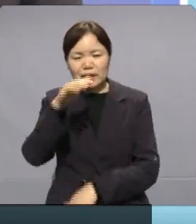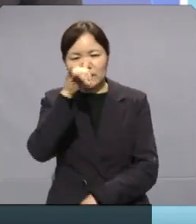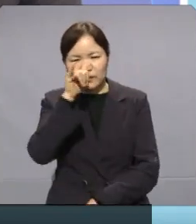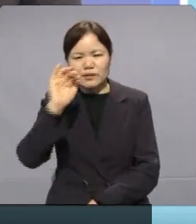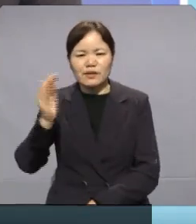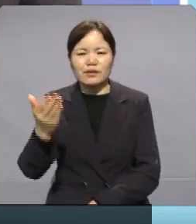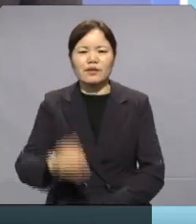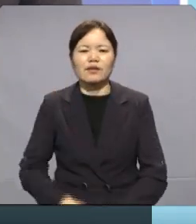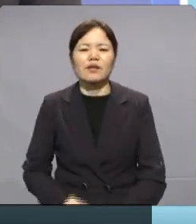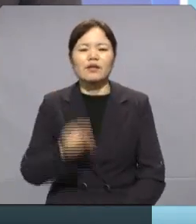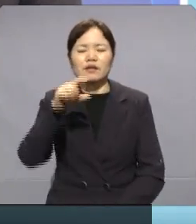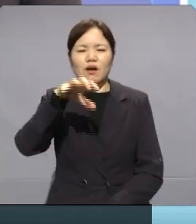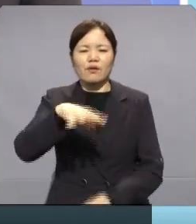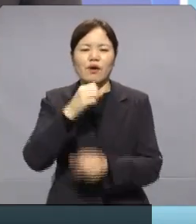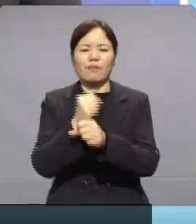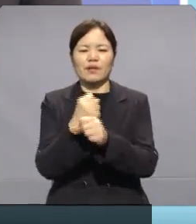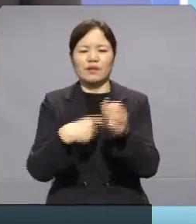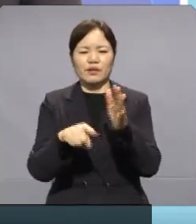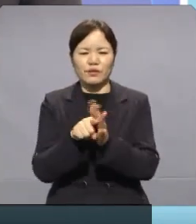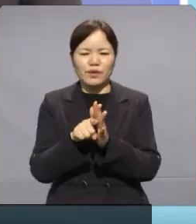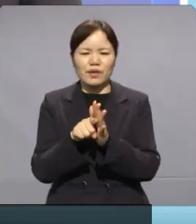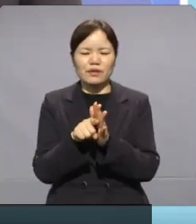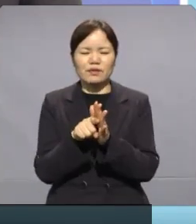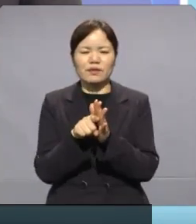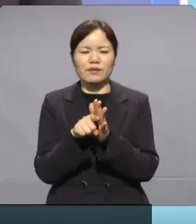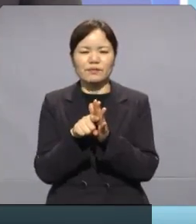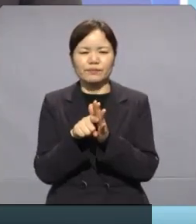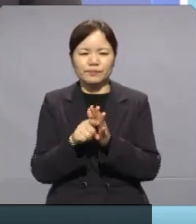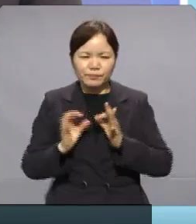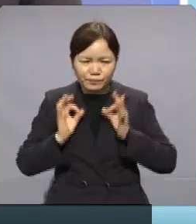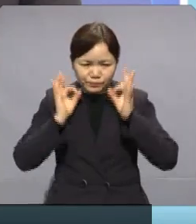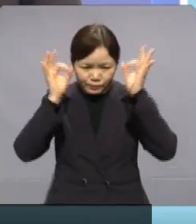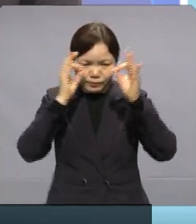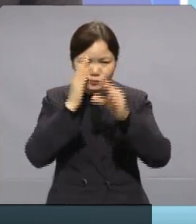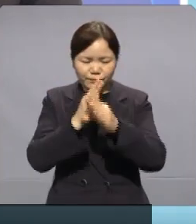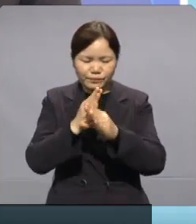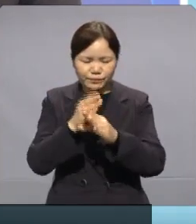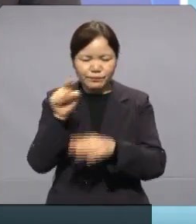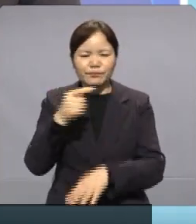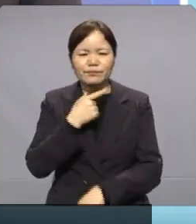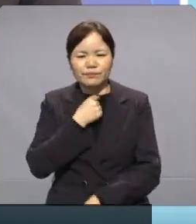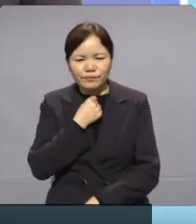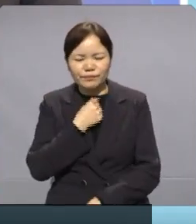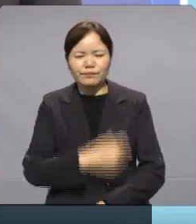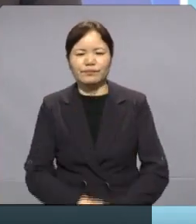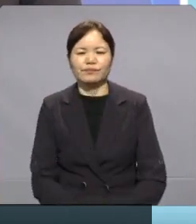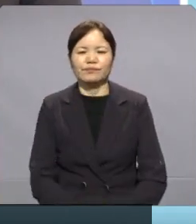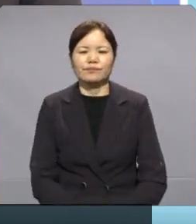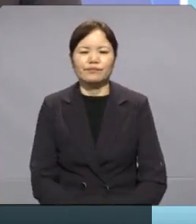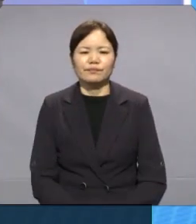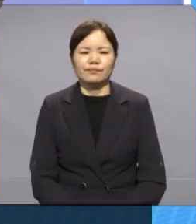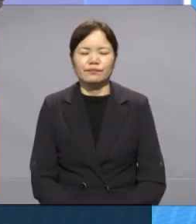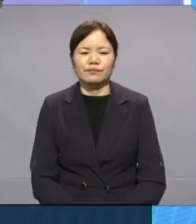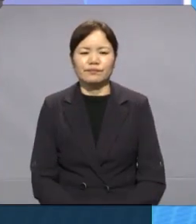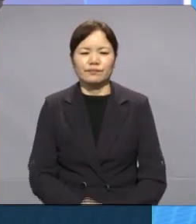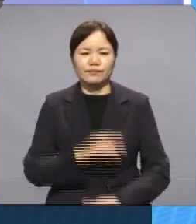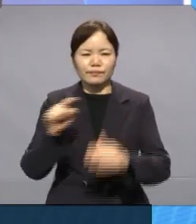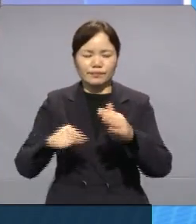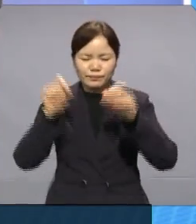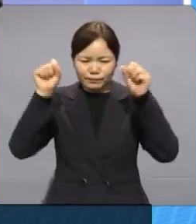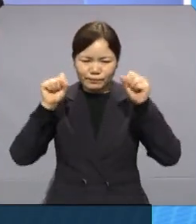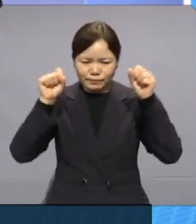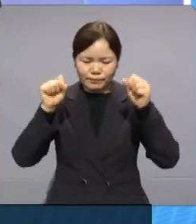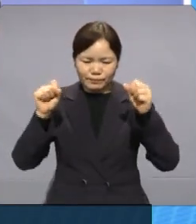됩니다. 그런 곳을 만들기 위해서 지금 노력하고 있고요. 그걸 희망합니다. 네, 동네 체육